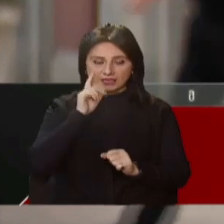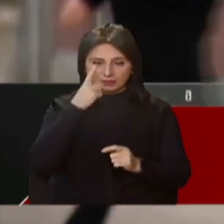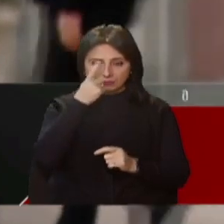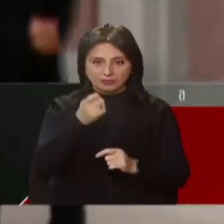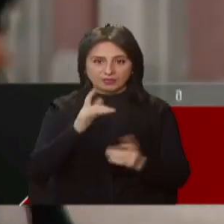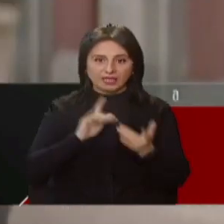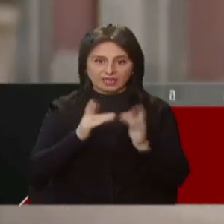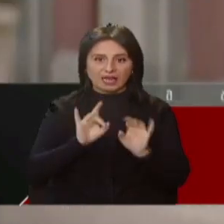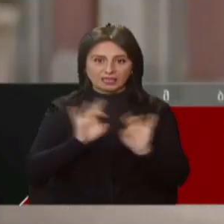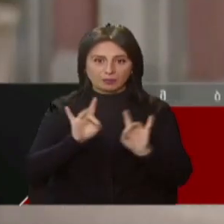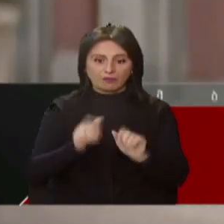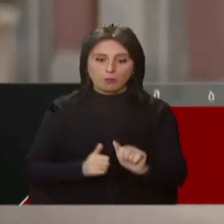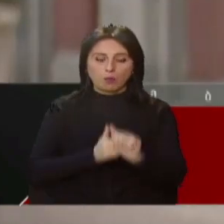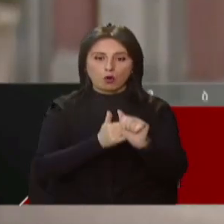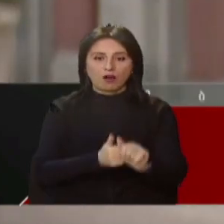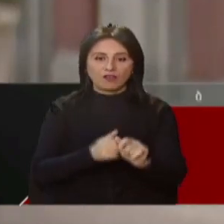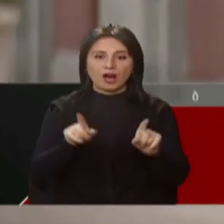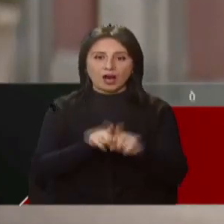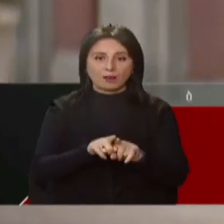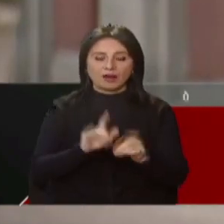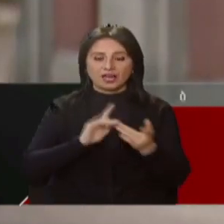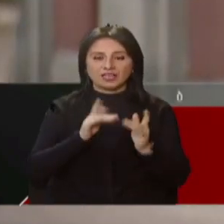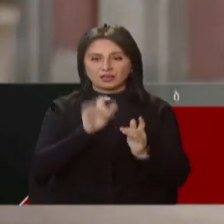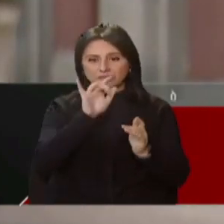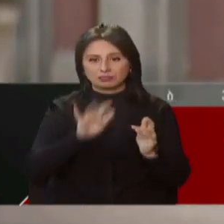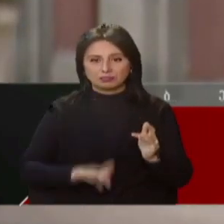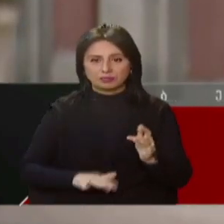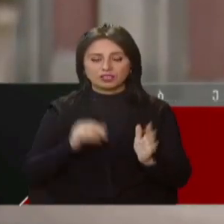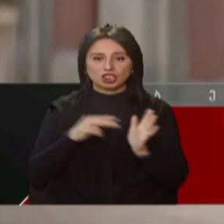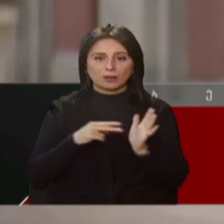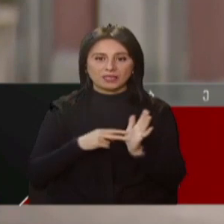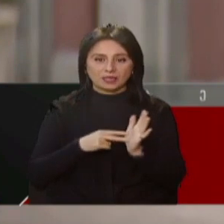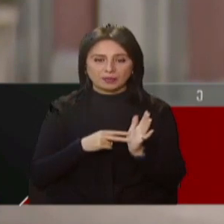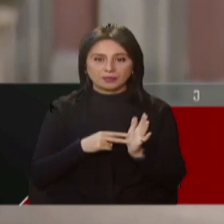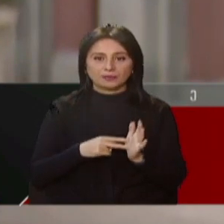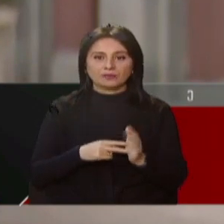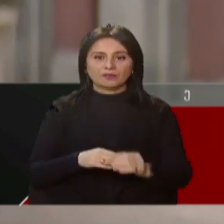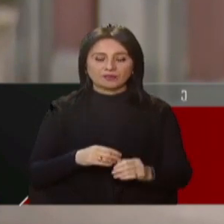ეს გადაწყვეტილება, ამას უკვე მოყვა ასევე სოციალურ ქსელში